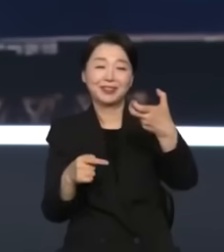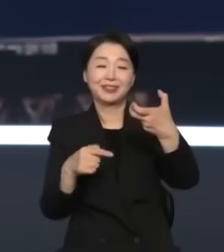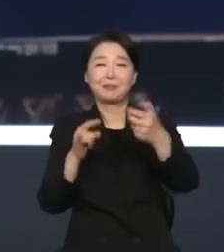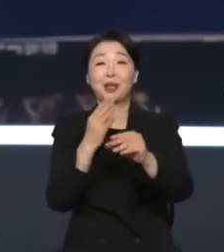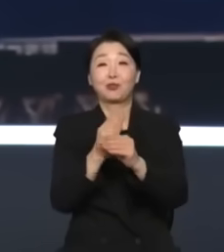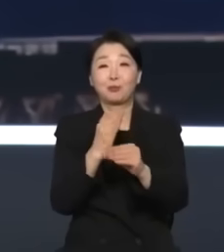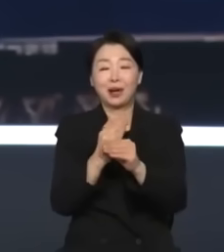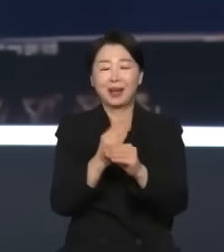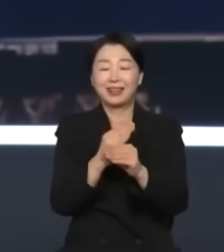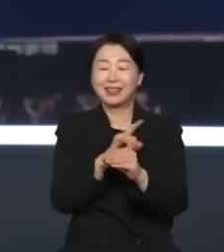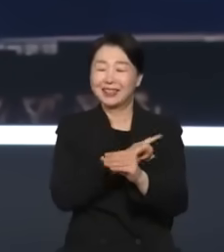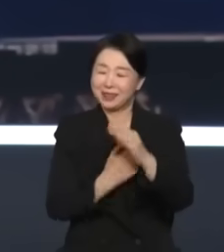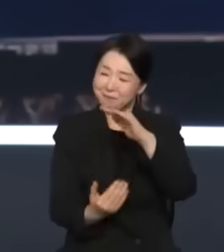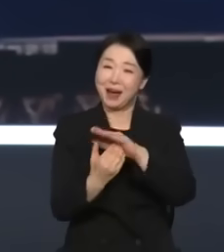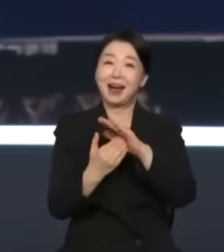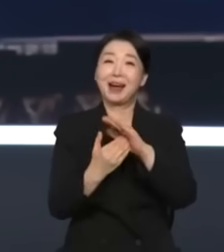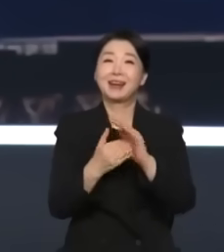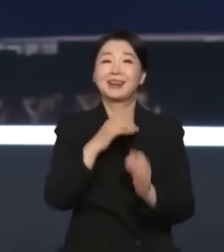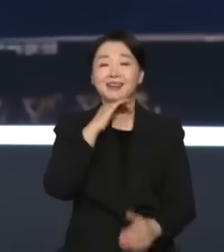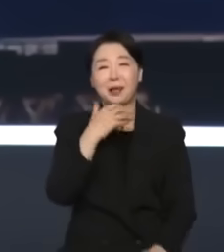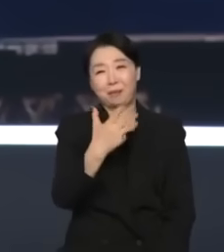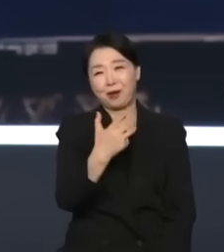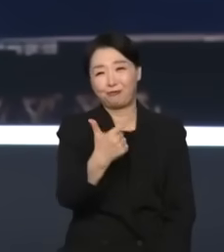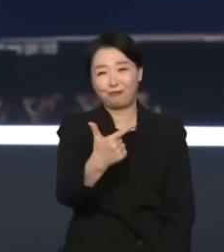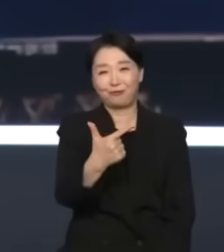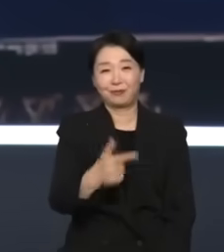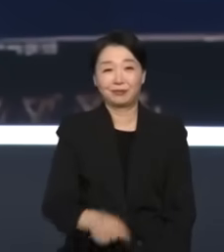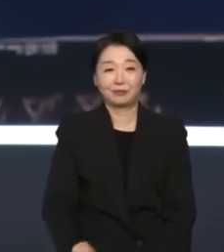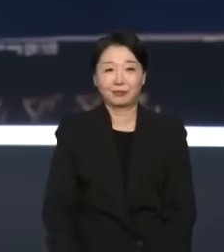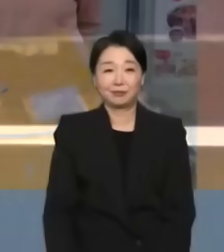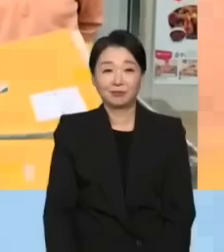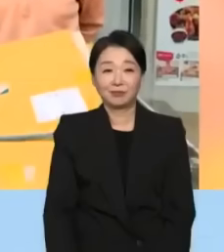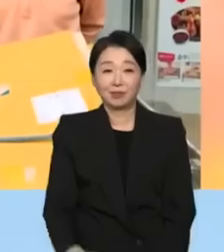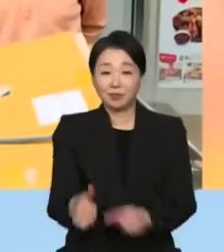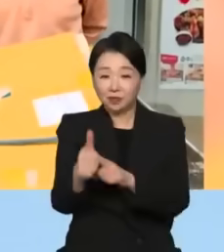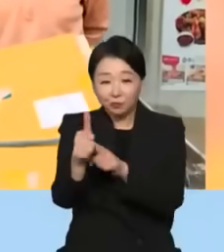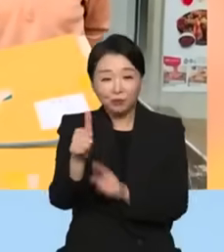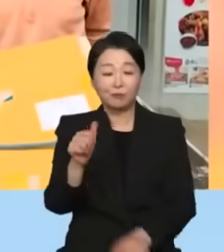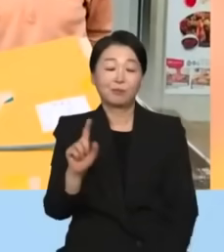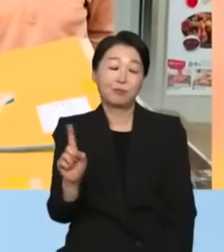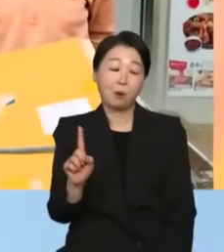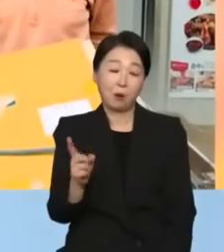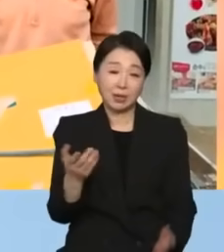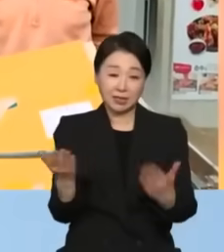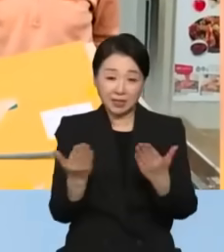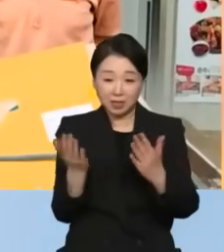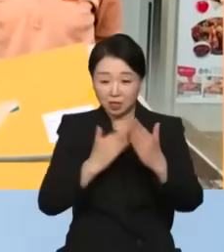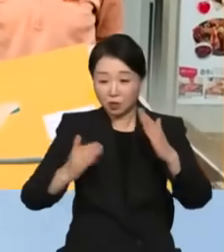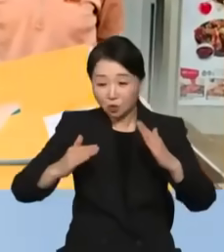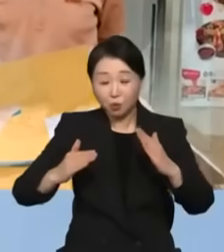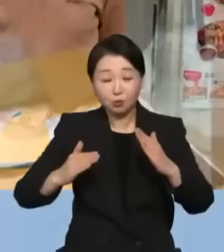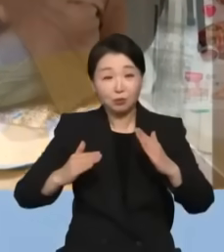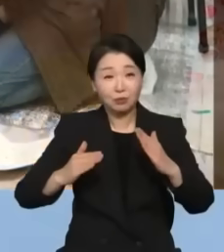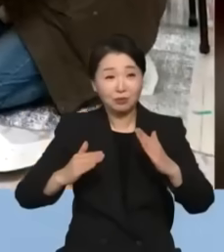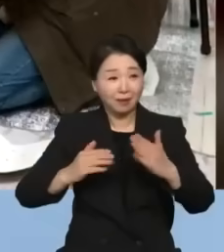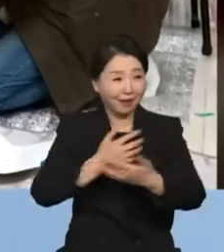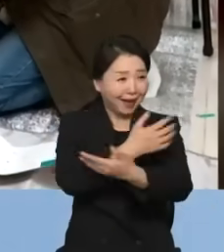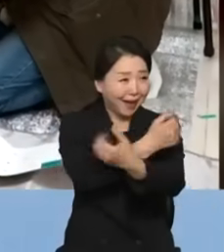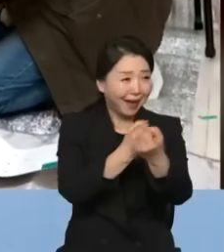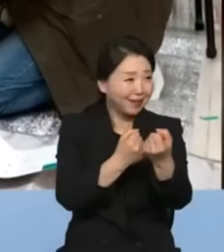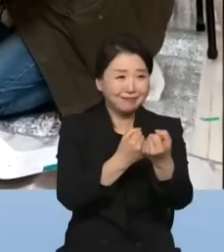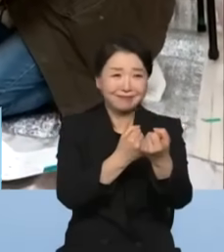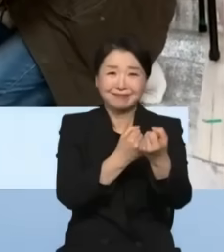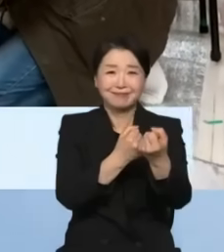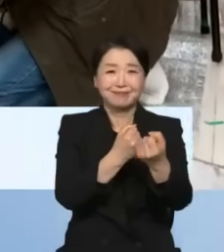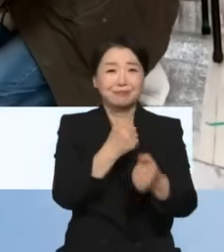이제 86세신데 그분 같은 경우는 사실 일자리에서 어떤 정규직이라든지 뭐 계약 이런 개념도 없으시지만